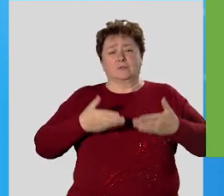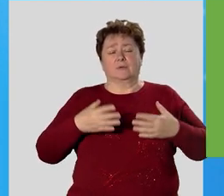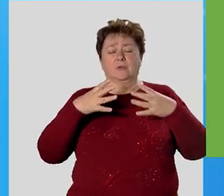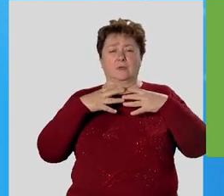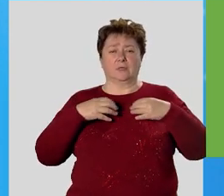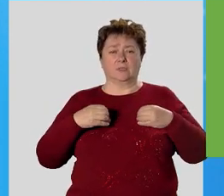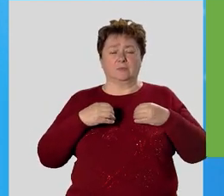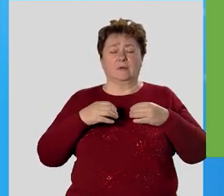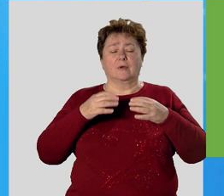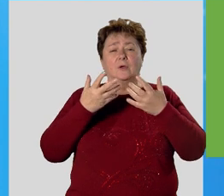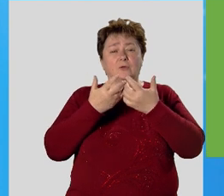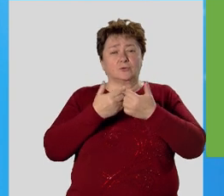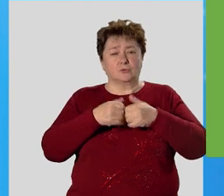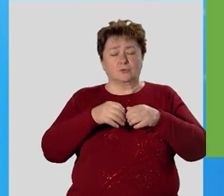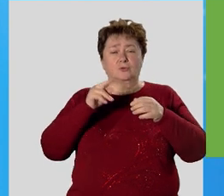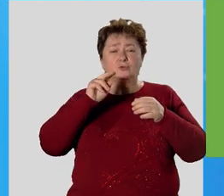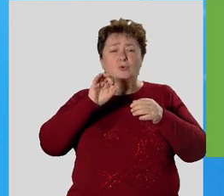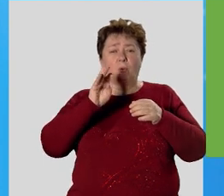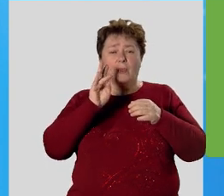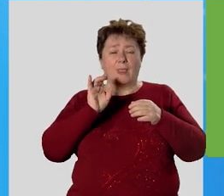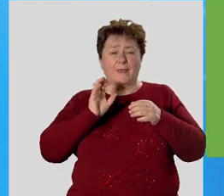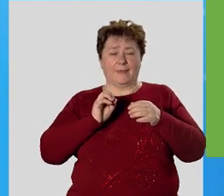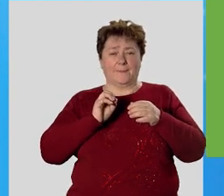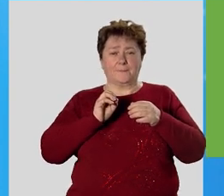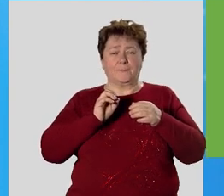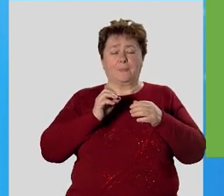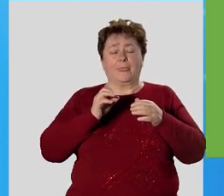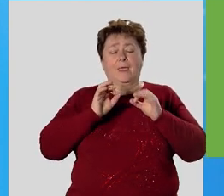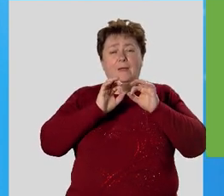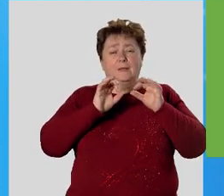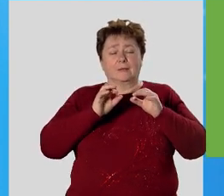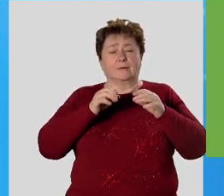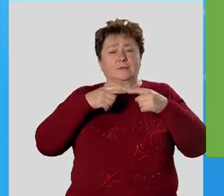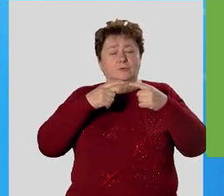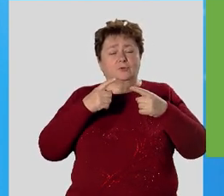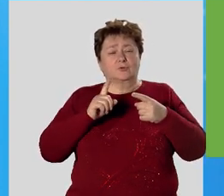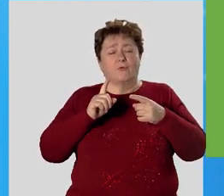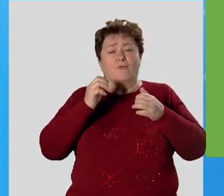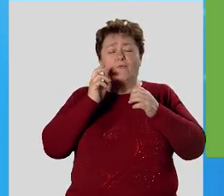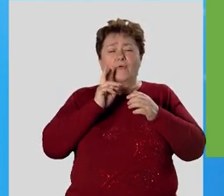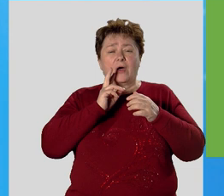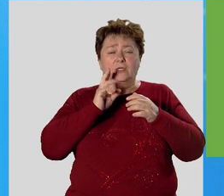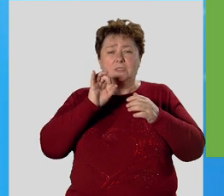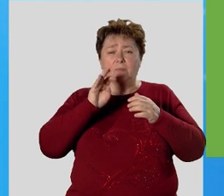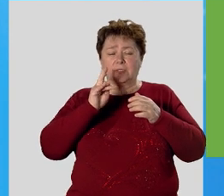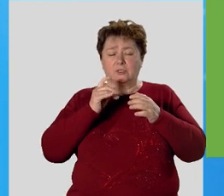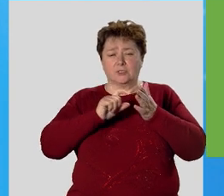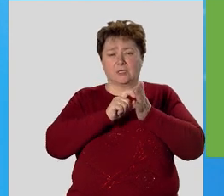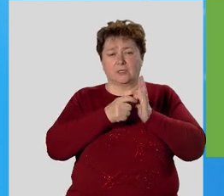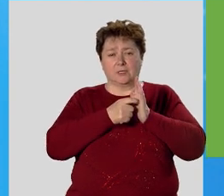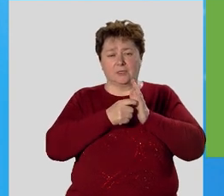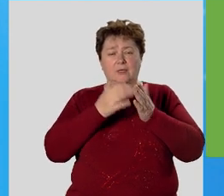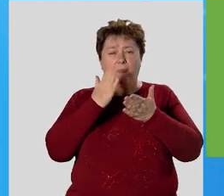организмов четное. Это объясняется тем, как мы уже сегодня говорили, что в каждой соматической